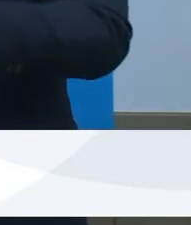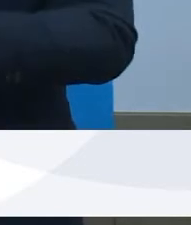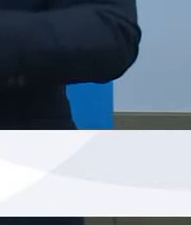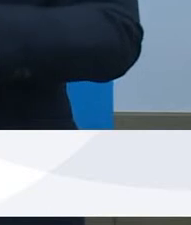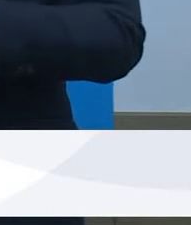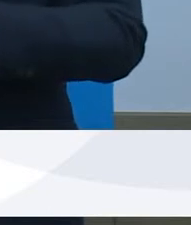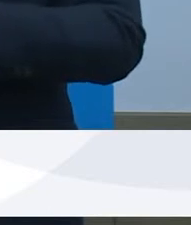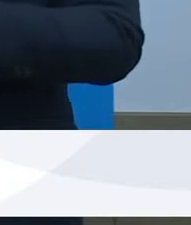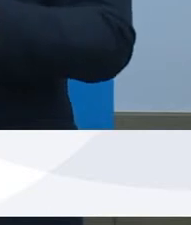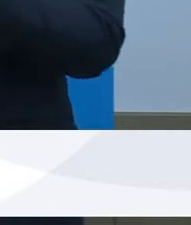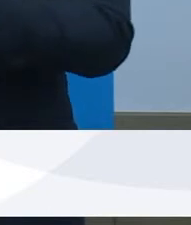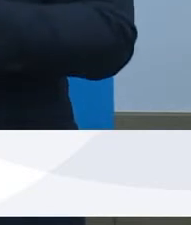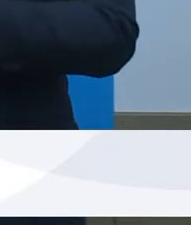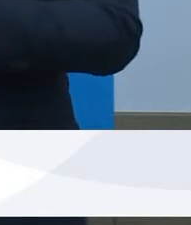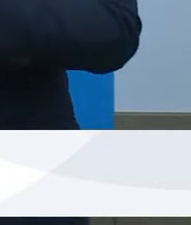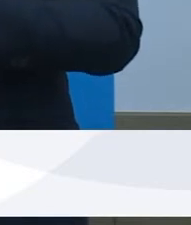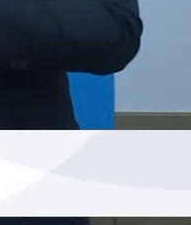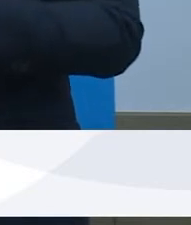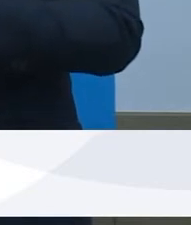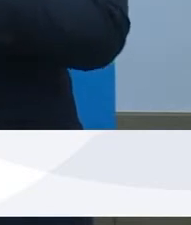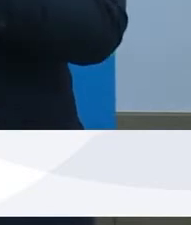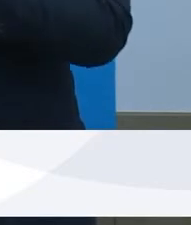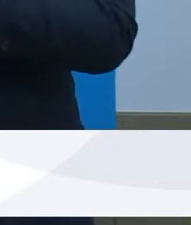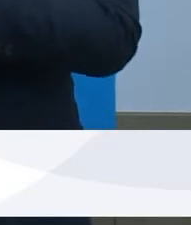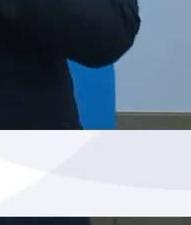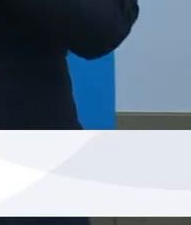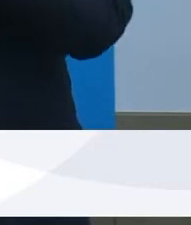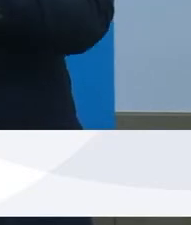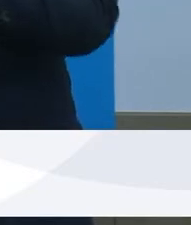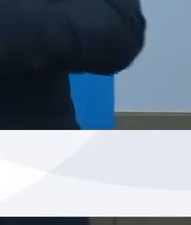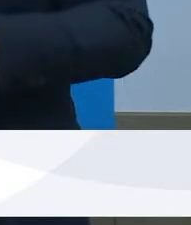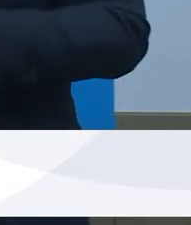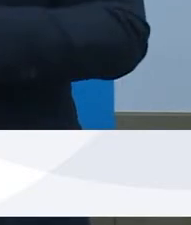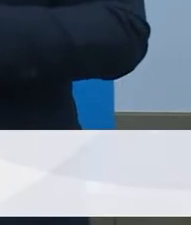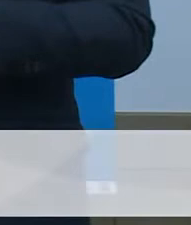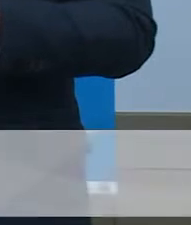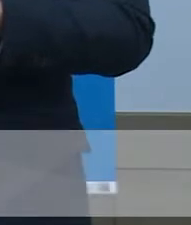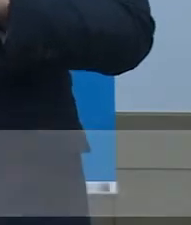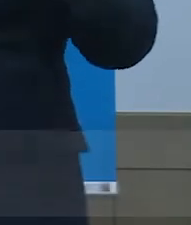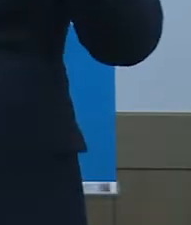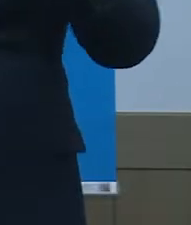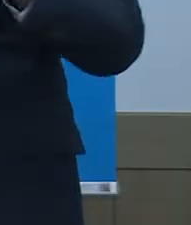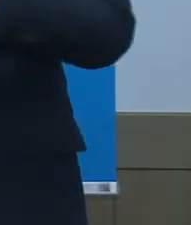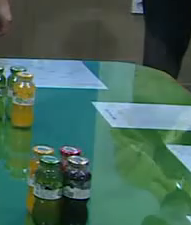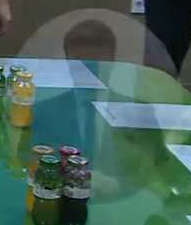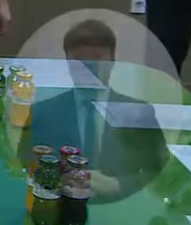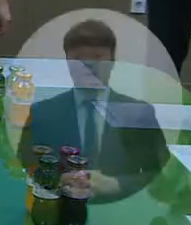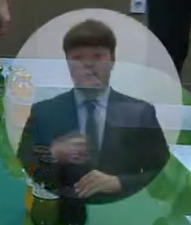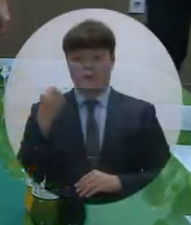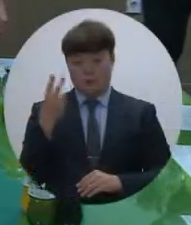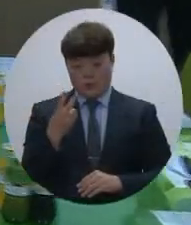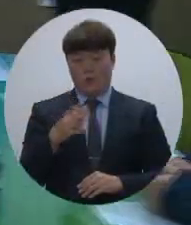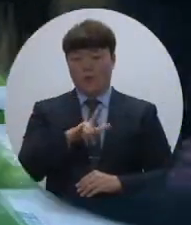다중집합장소에는 발열 체크를 실시함으로써 사전 예방에도 총력을 기울이겠습니다.